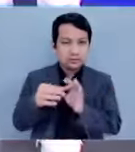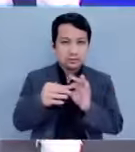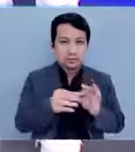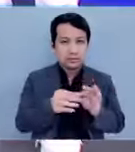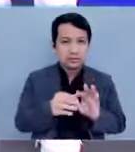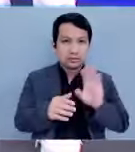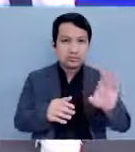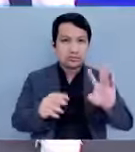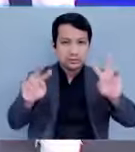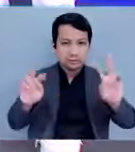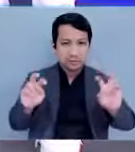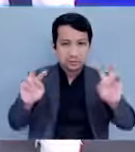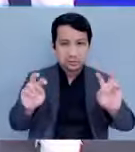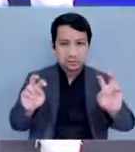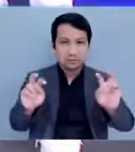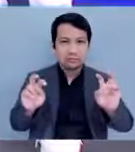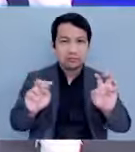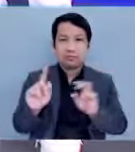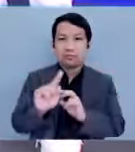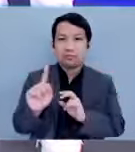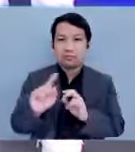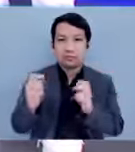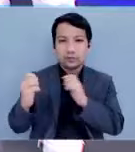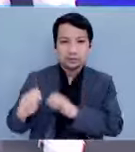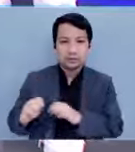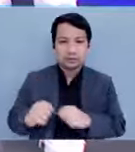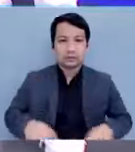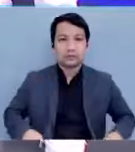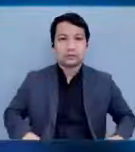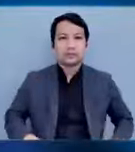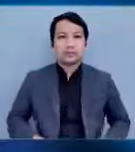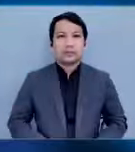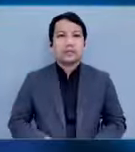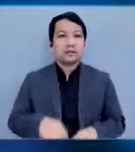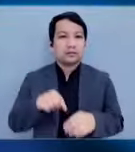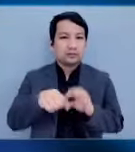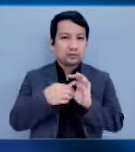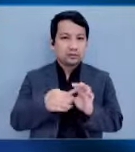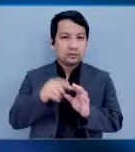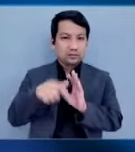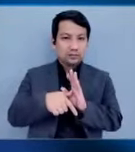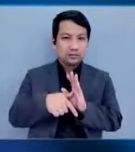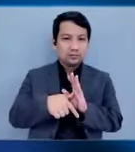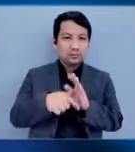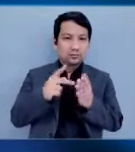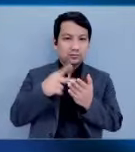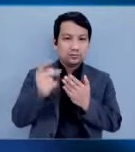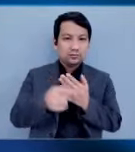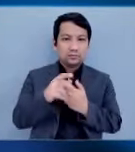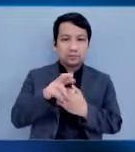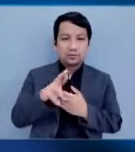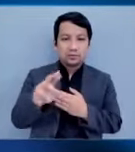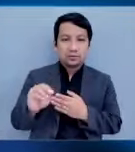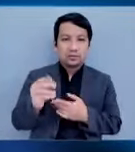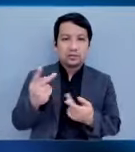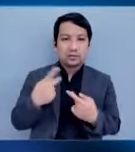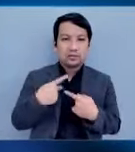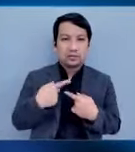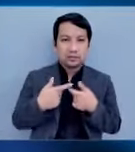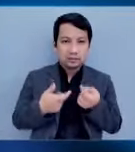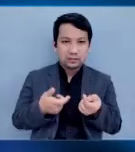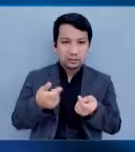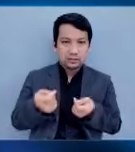po ng kung ano man pong event, tapos ipoprogram niya po ito manually. Tapos bago po kami mag-start, meron po yung remote. Iko-cue,